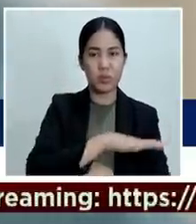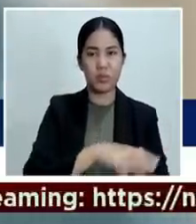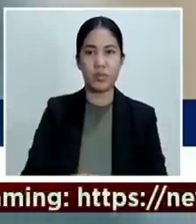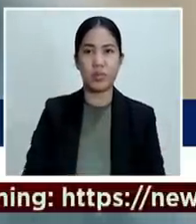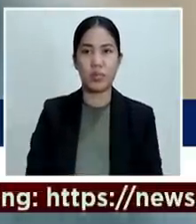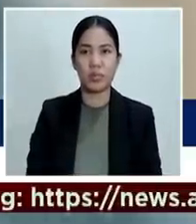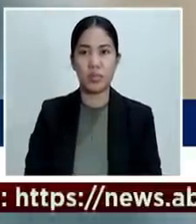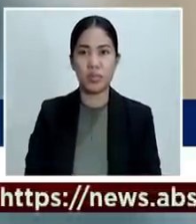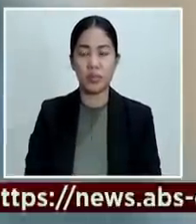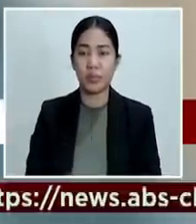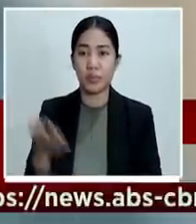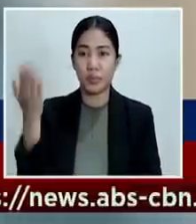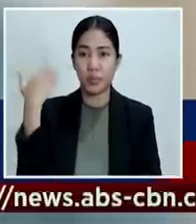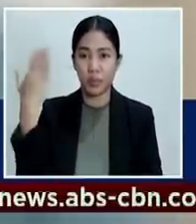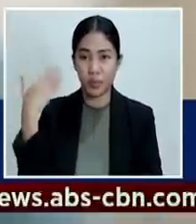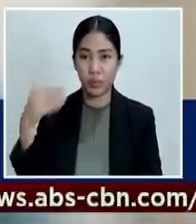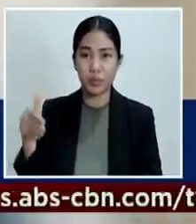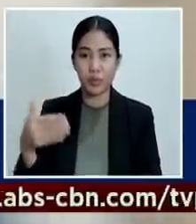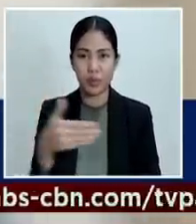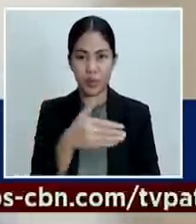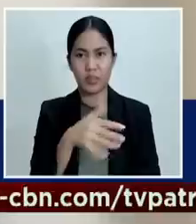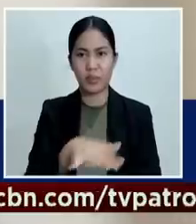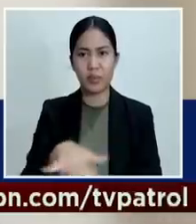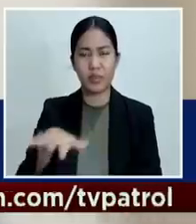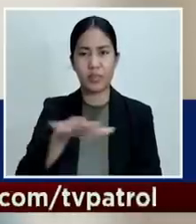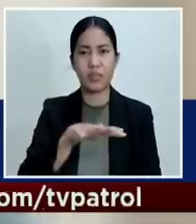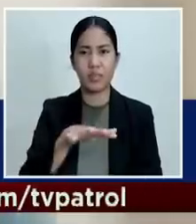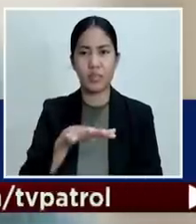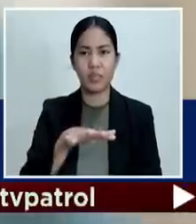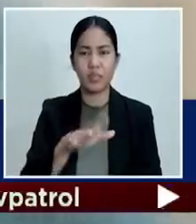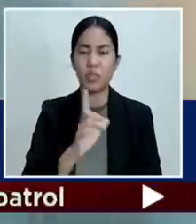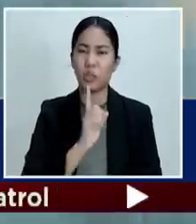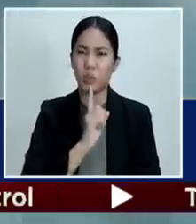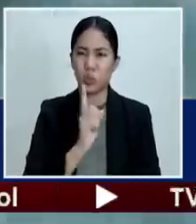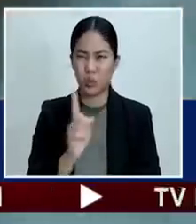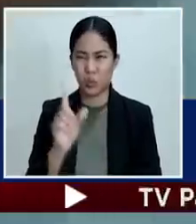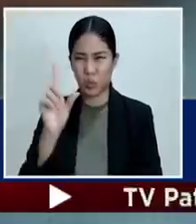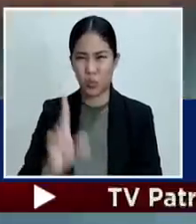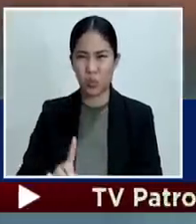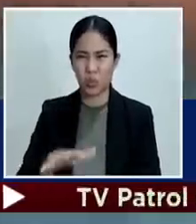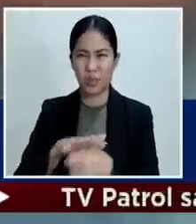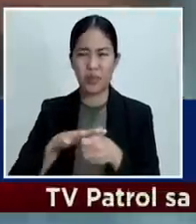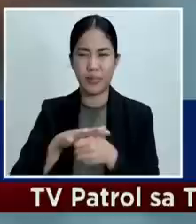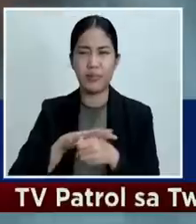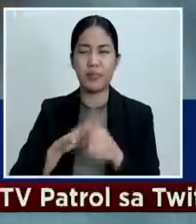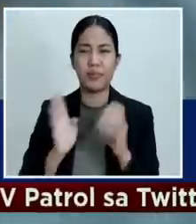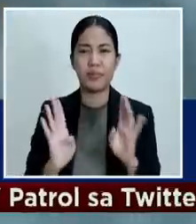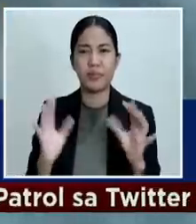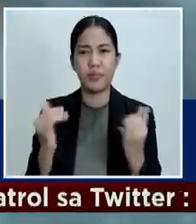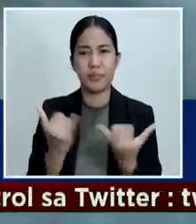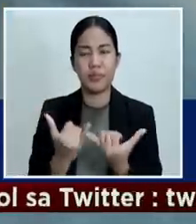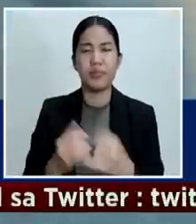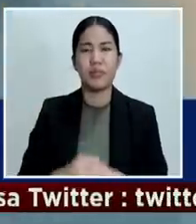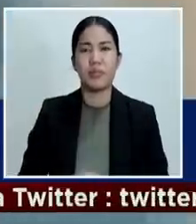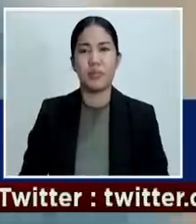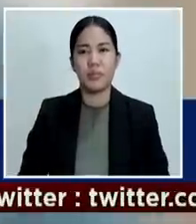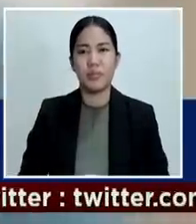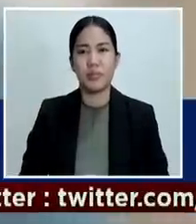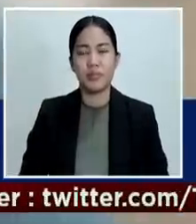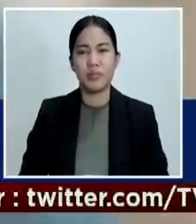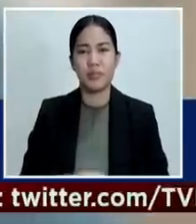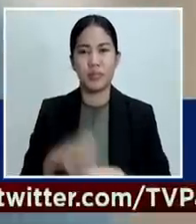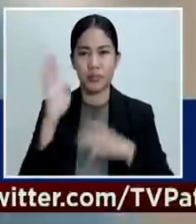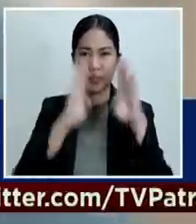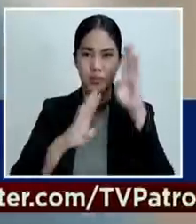isdaan yun. At talagang low-lying barangays yung sa ibaba. Sa pangalawa, doon sa problema natin sa ating